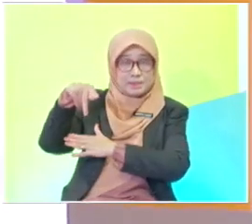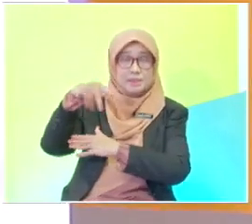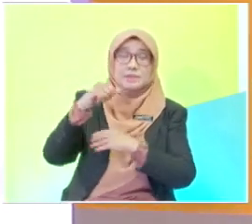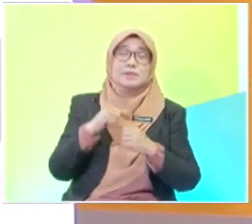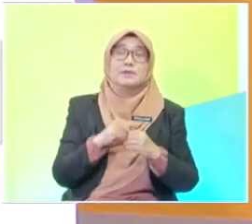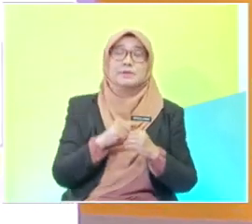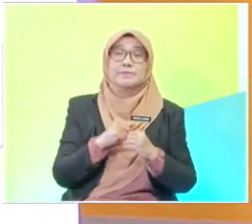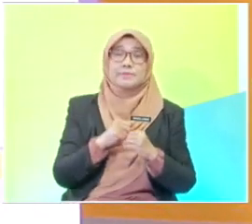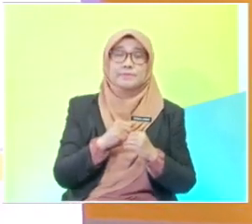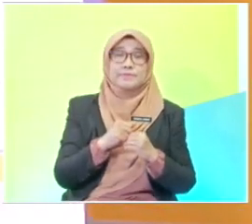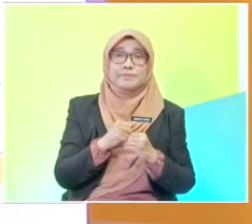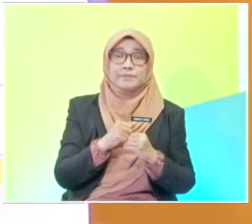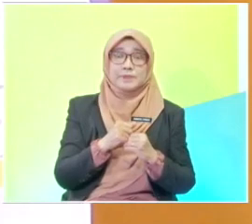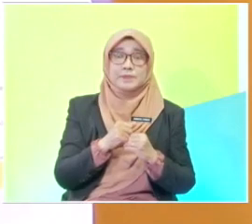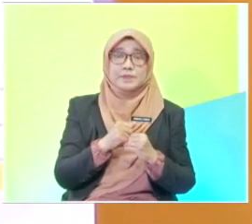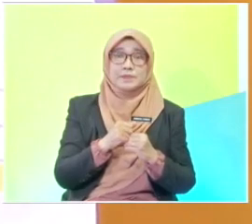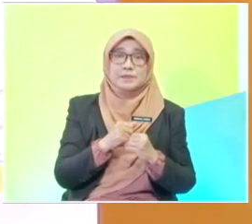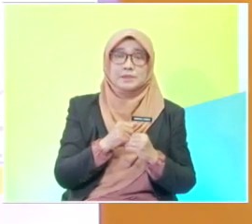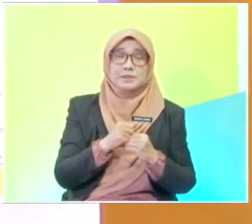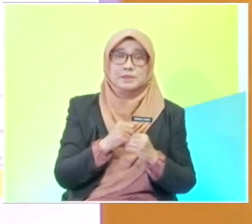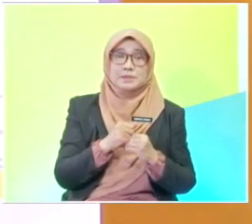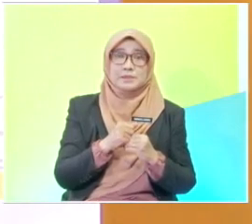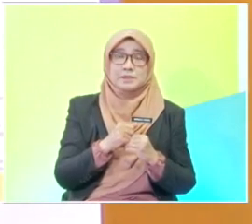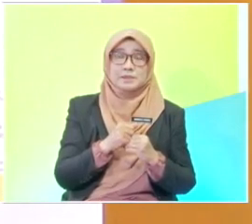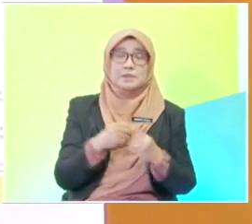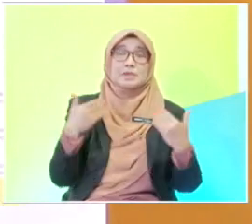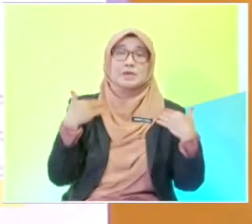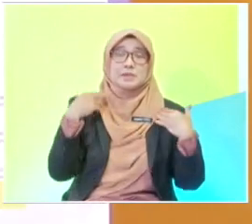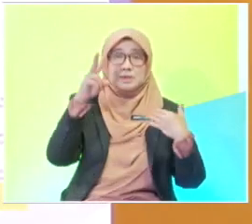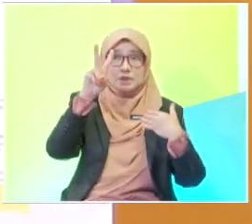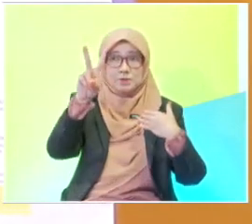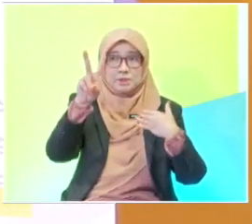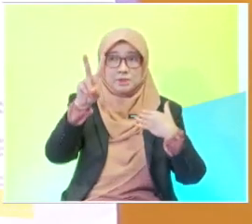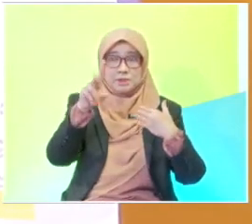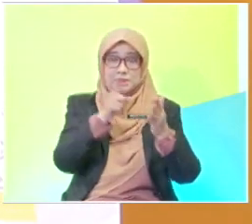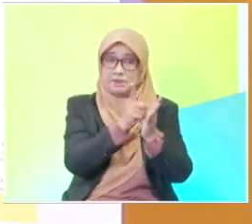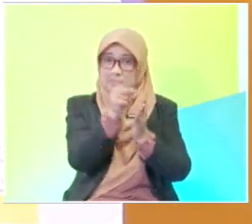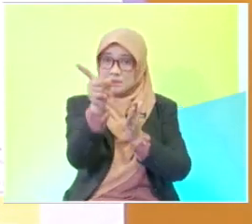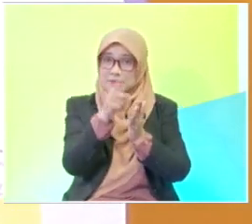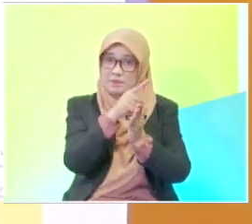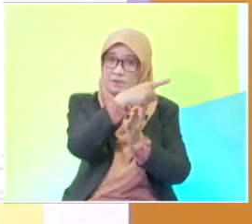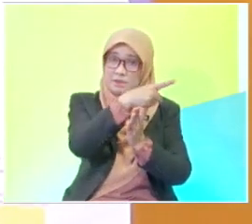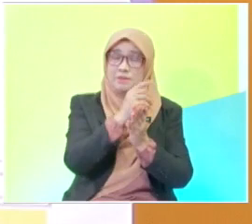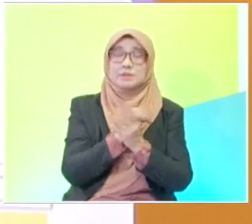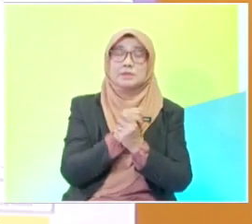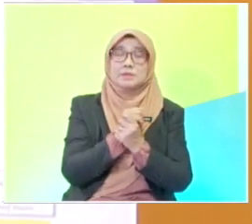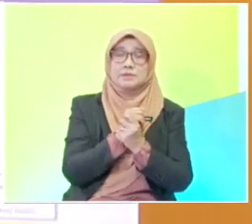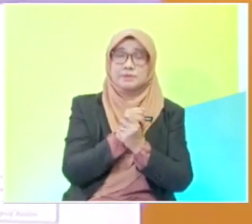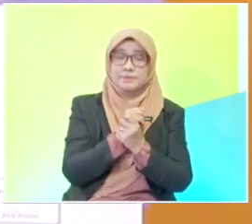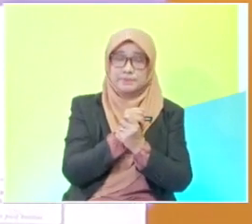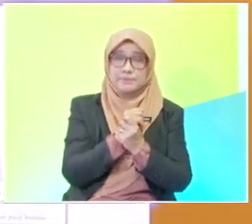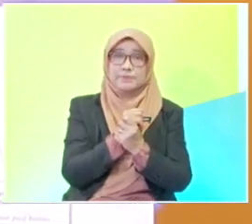untuk pasif. Kemudian ada lagi dua cabang di sini untuk aktif, ada juga dua cabang untuk